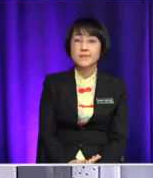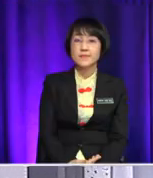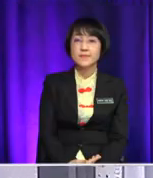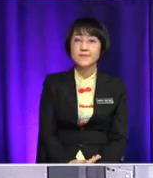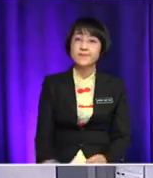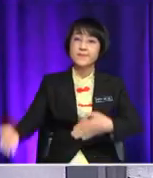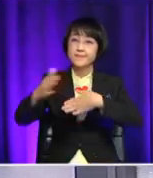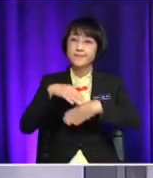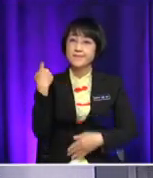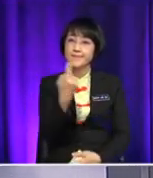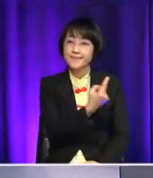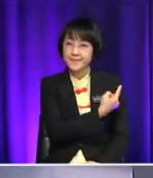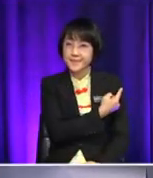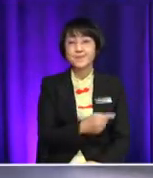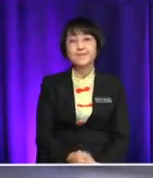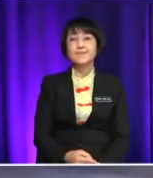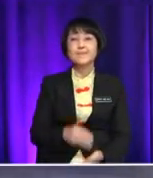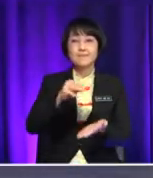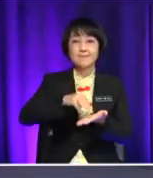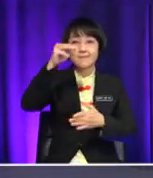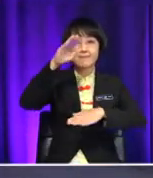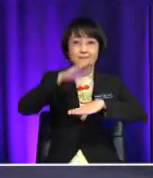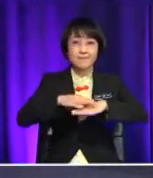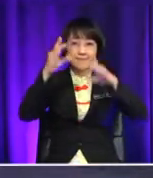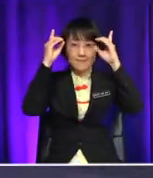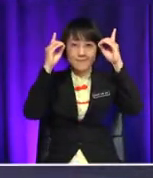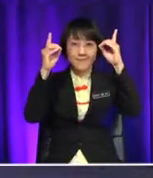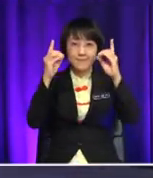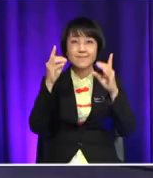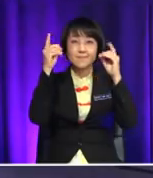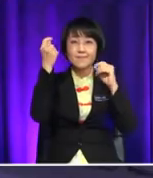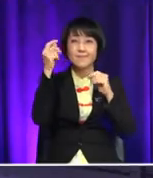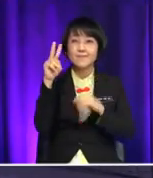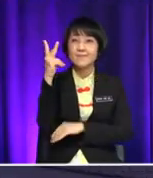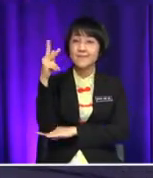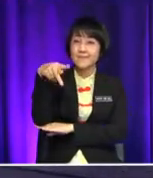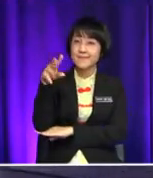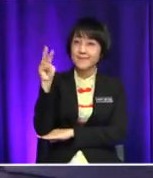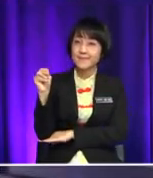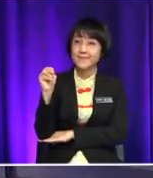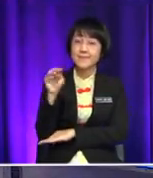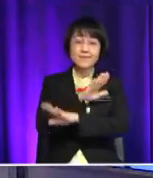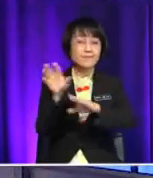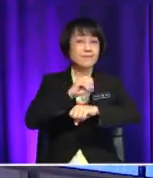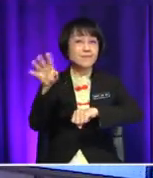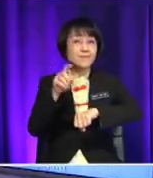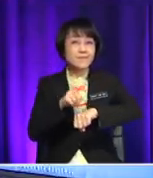kembali kita di slot Menengah Atas Didik TVM untuk tak membuat masih lagi